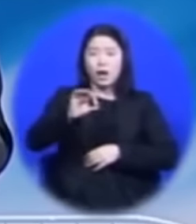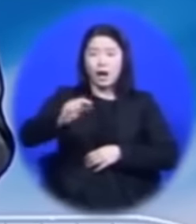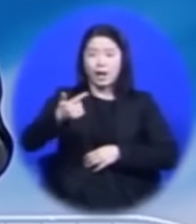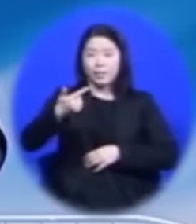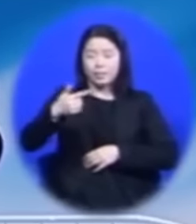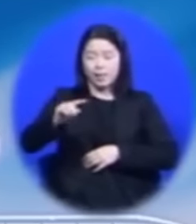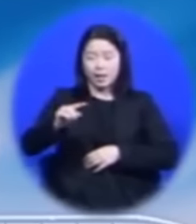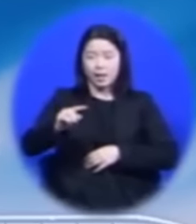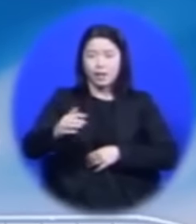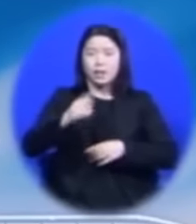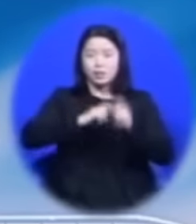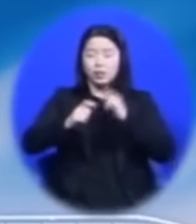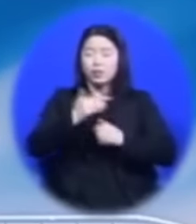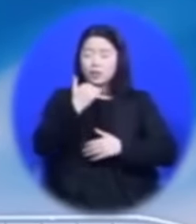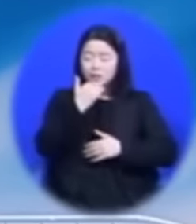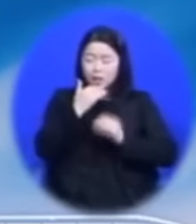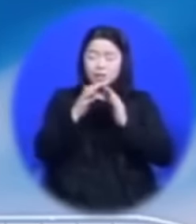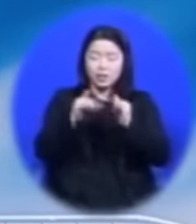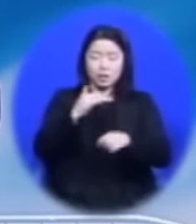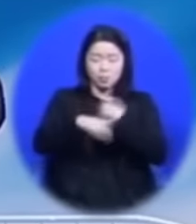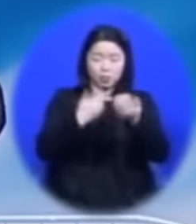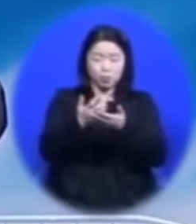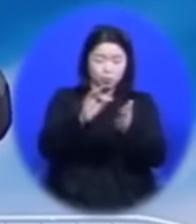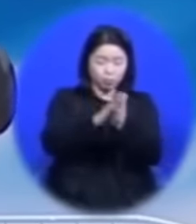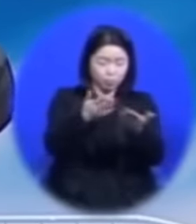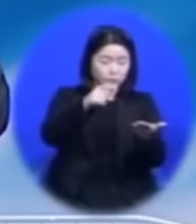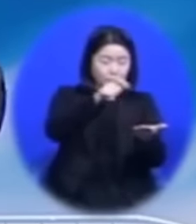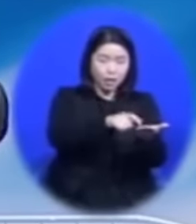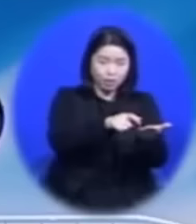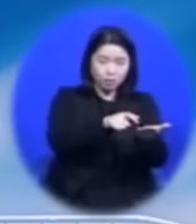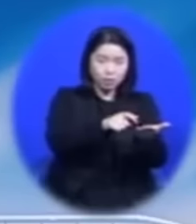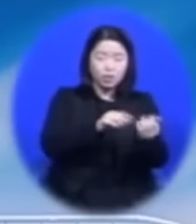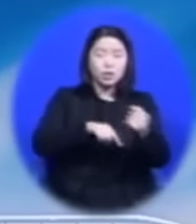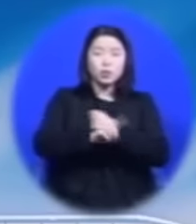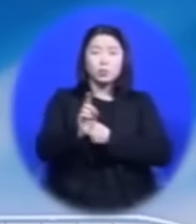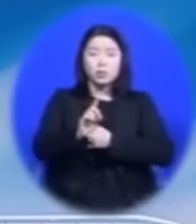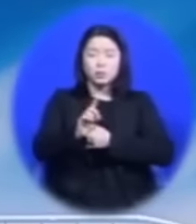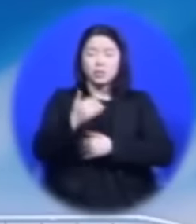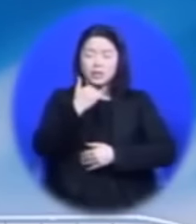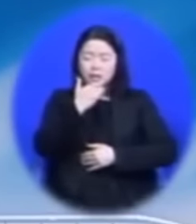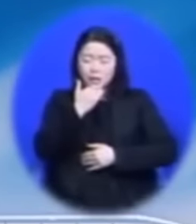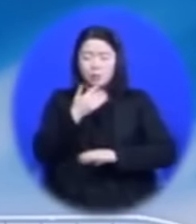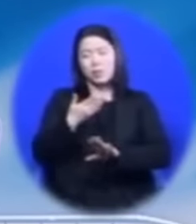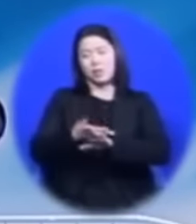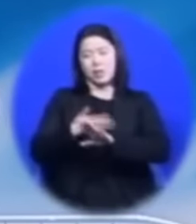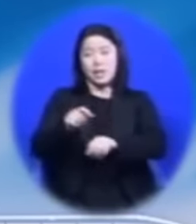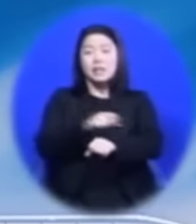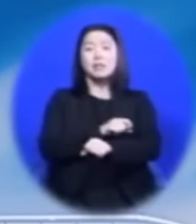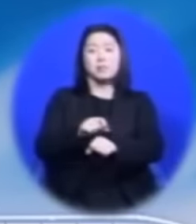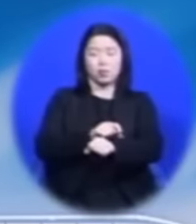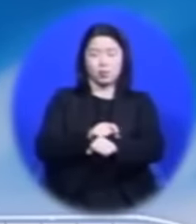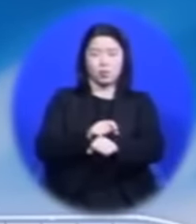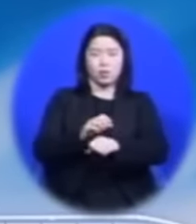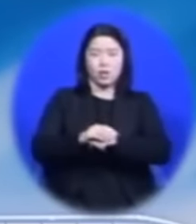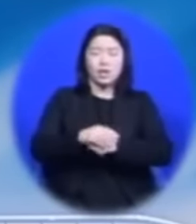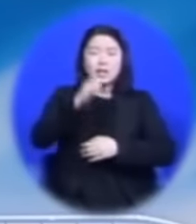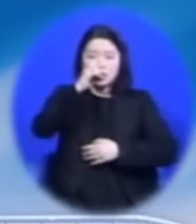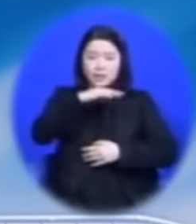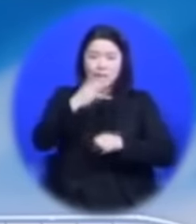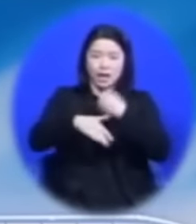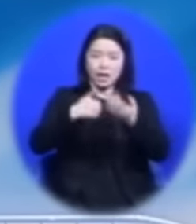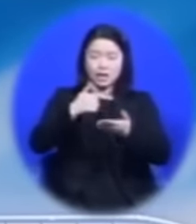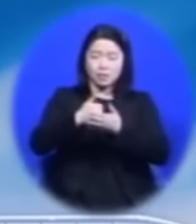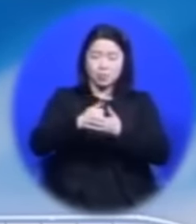사람이었다고 성경이 또 표현하는 것은 그들의 기다림이 남달랐기 때문입니다. 그저 하나님이